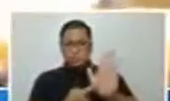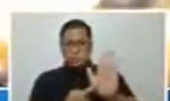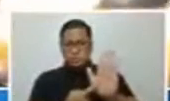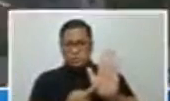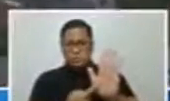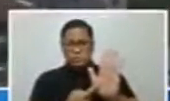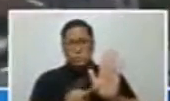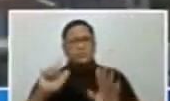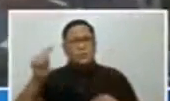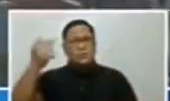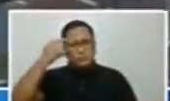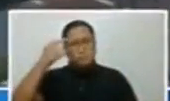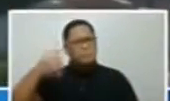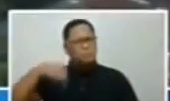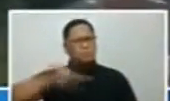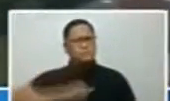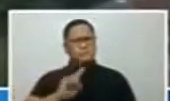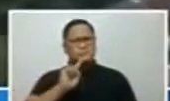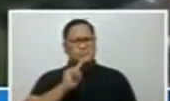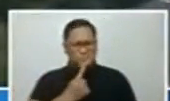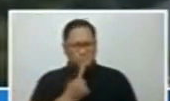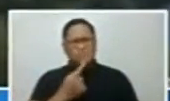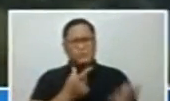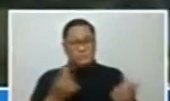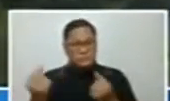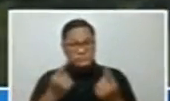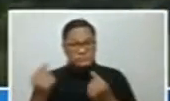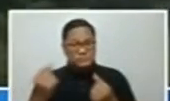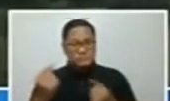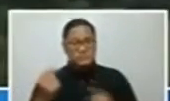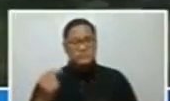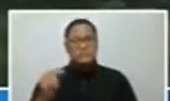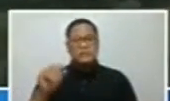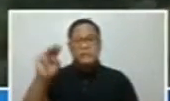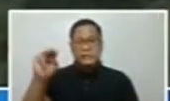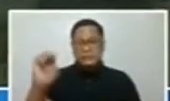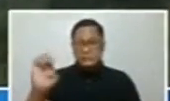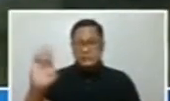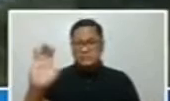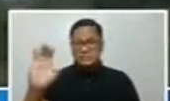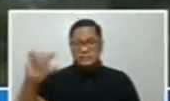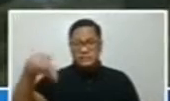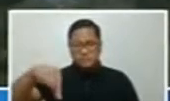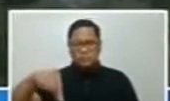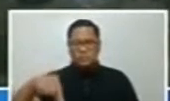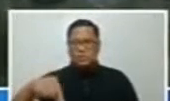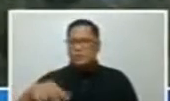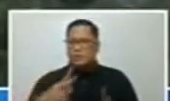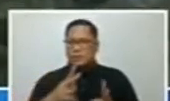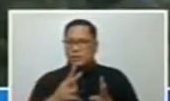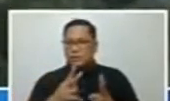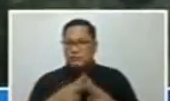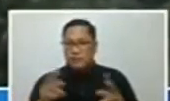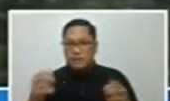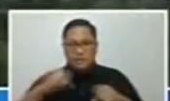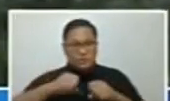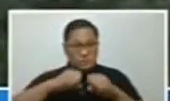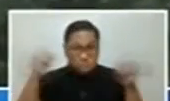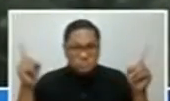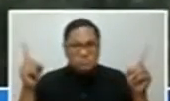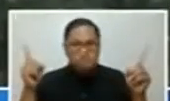ito yung sitwasyon, kayang-kaya, but they don't foresee in 2 weeks time kung ano po pwede mangyari. Kaya